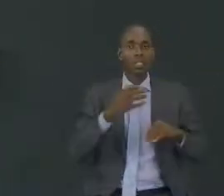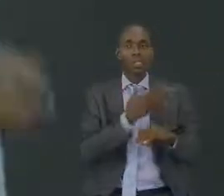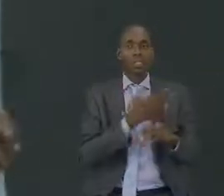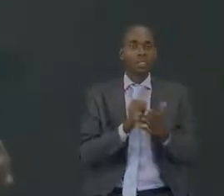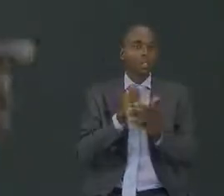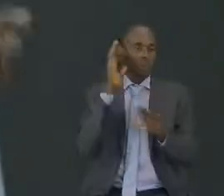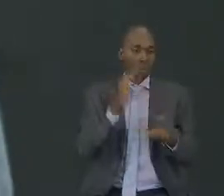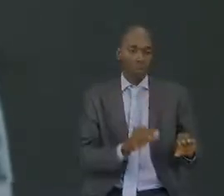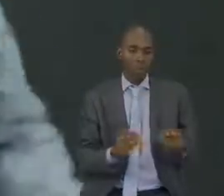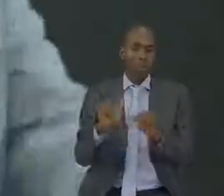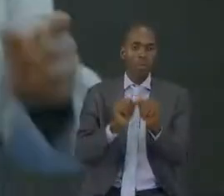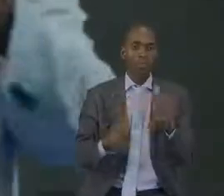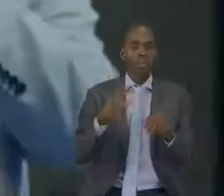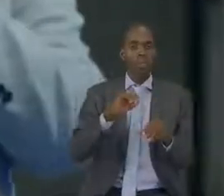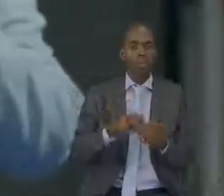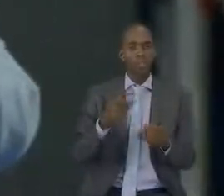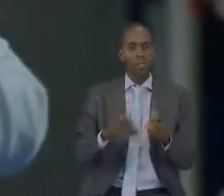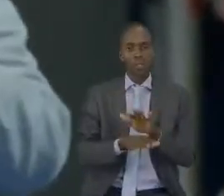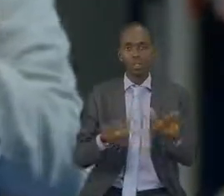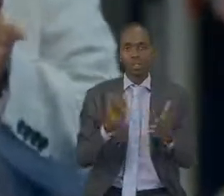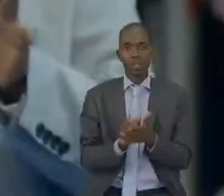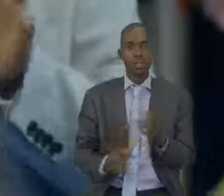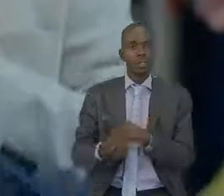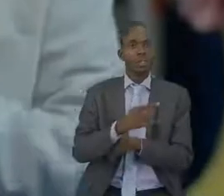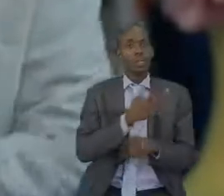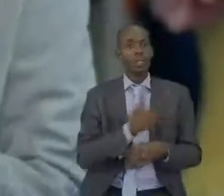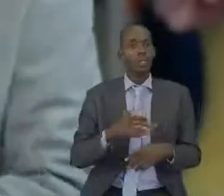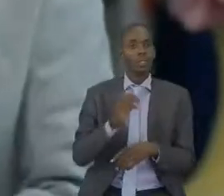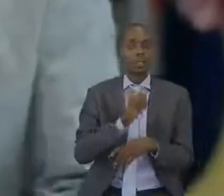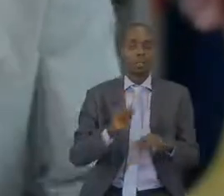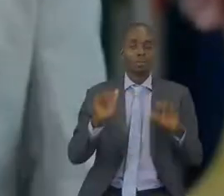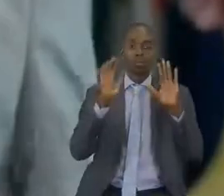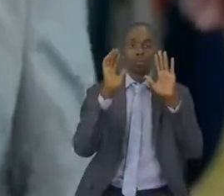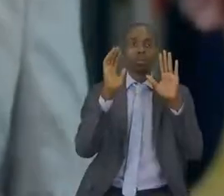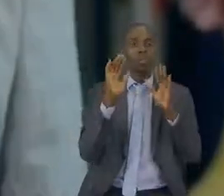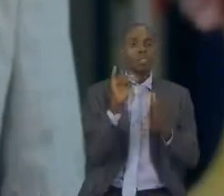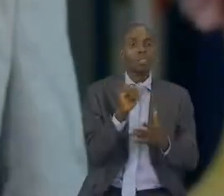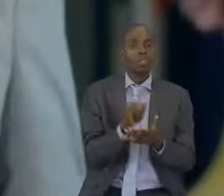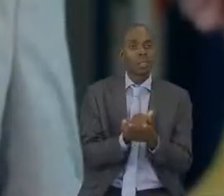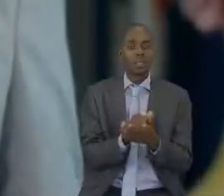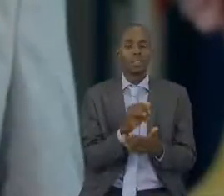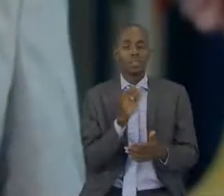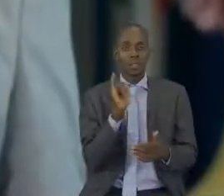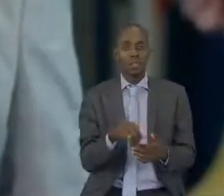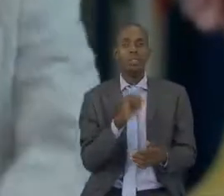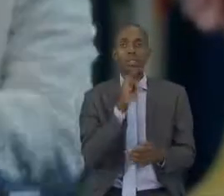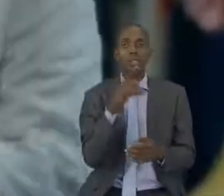passeront dans le pays ce jour-là. Un signe que c'est une maison marquée pour